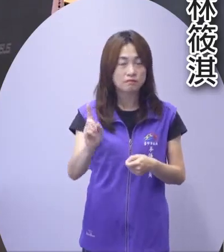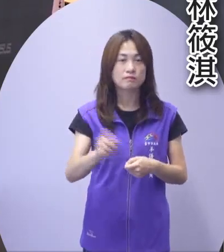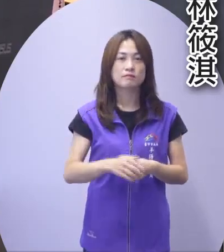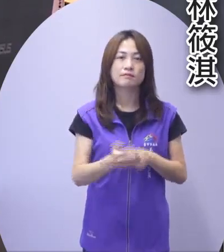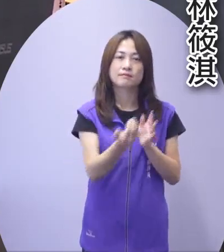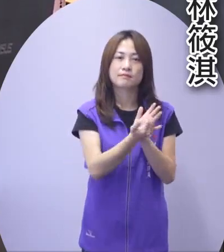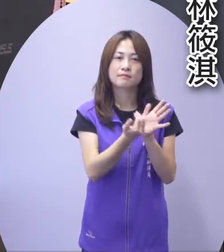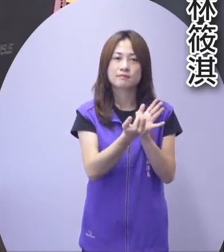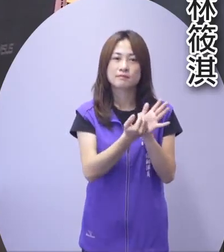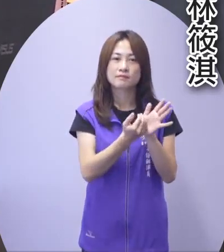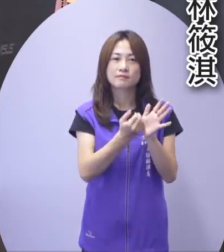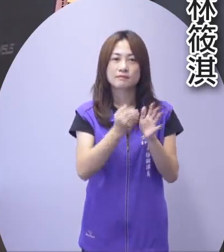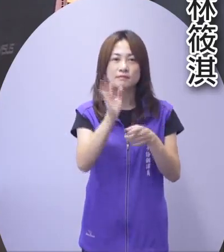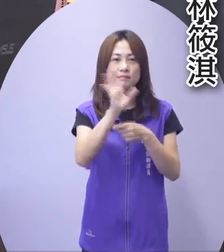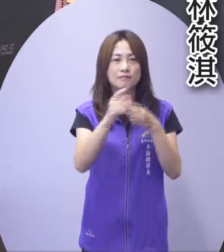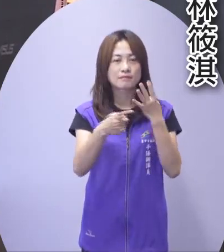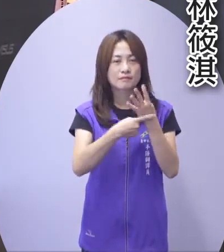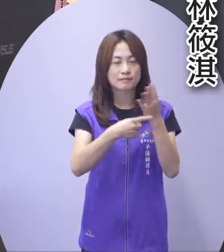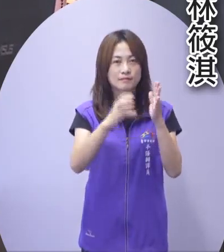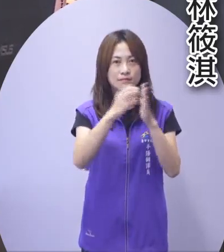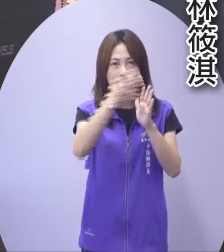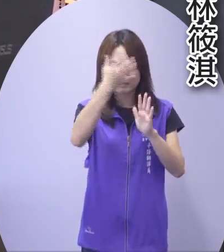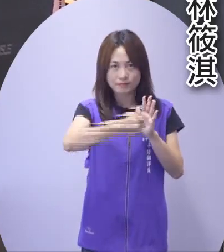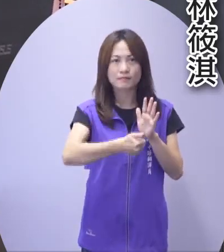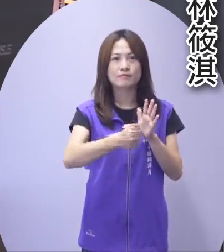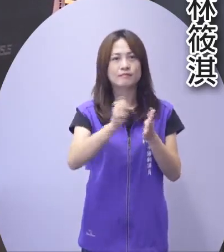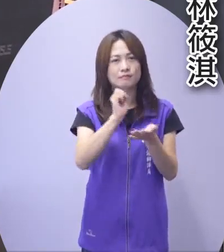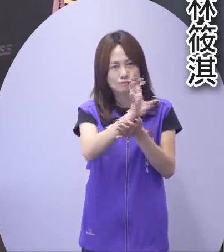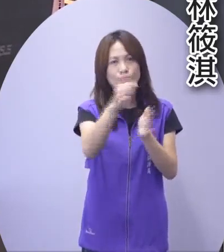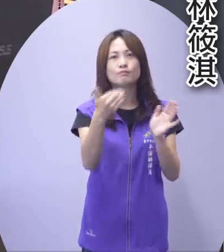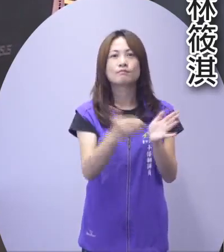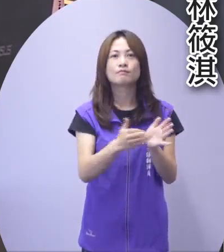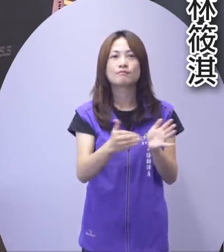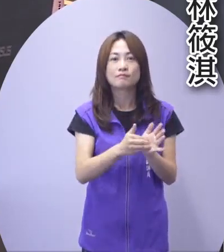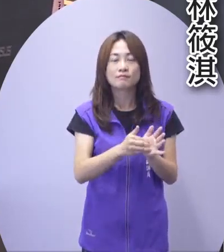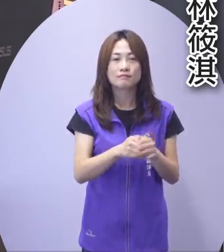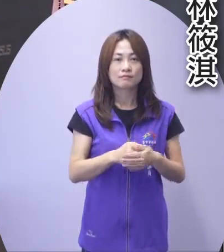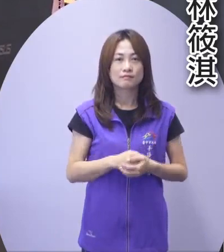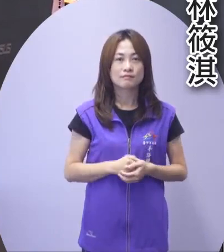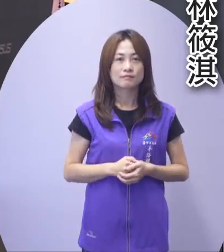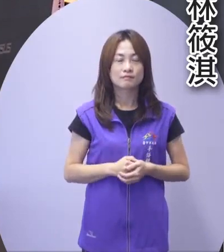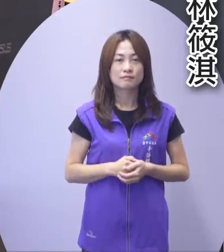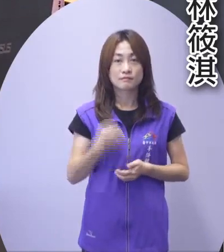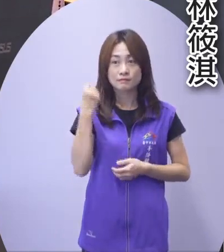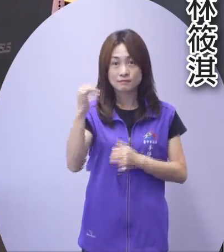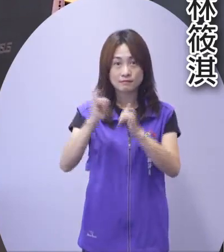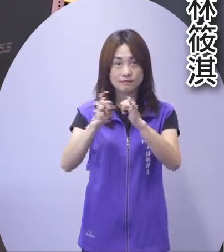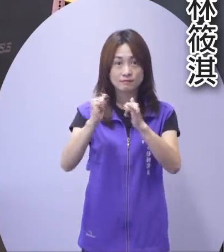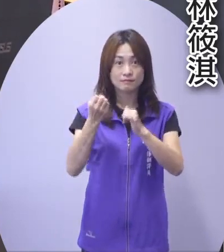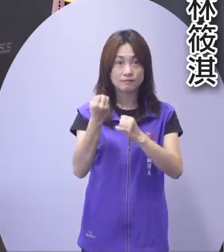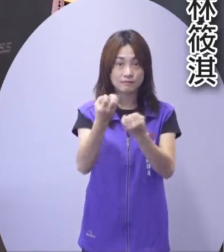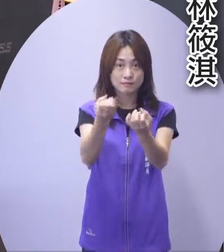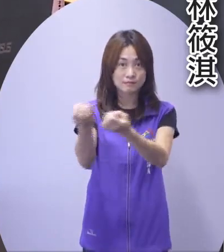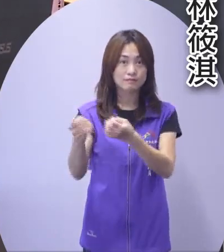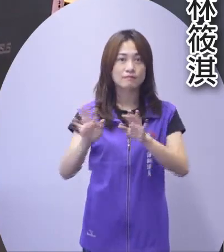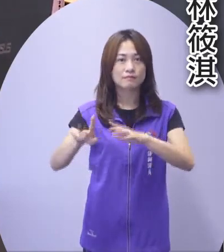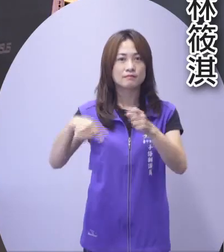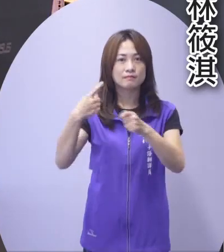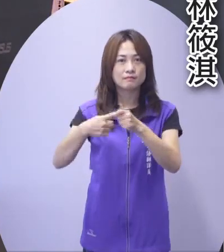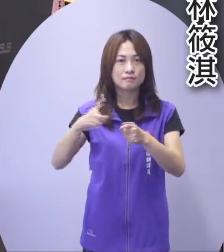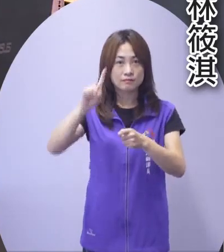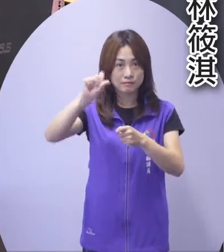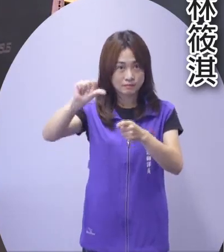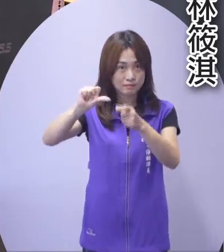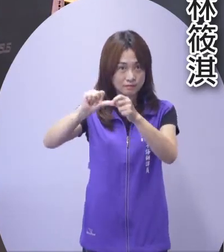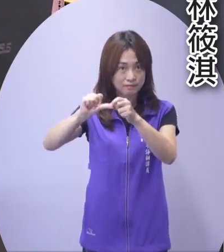这个新社花海的部分已经说明得非常清楚。那么新社花海呢，今年是第15年，那我们台中国际花坛节